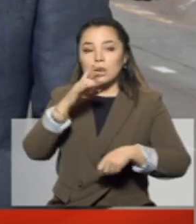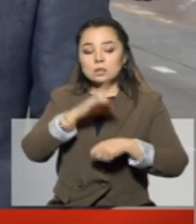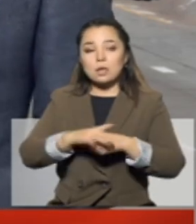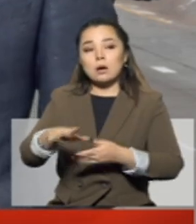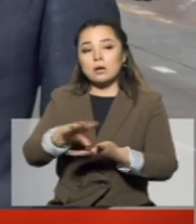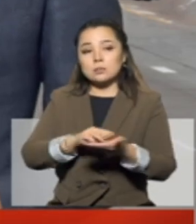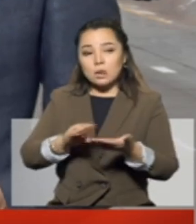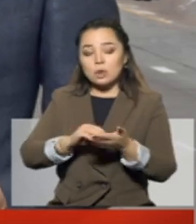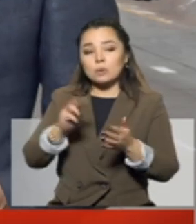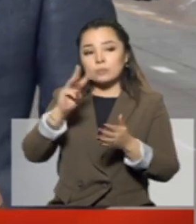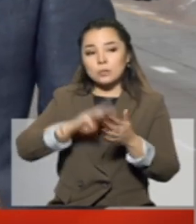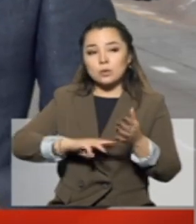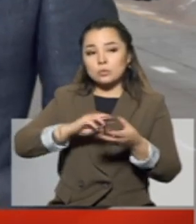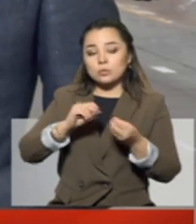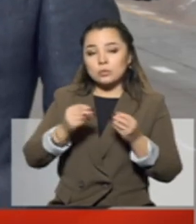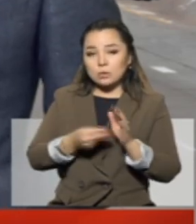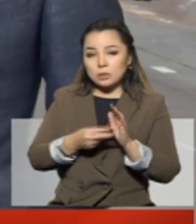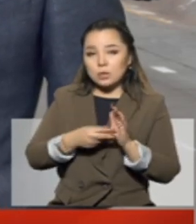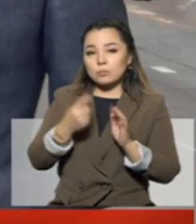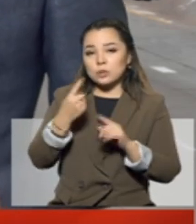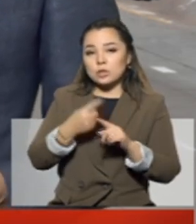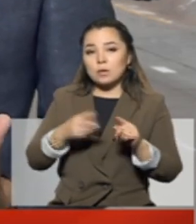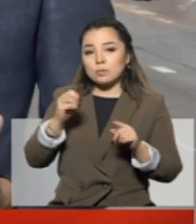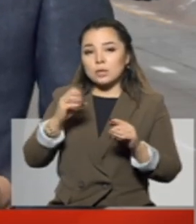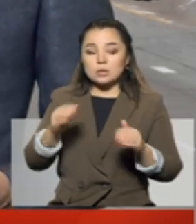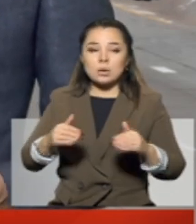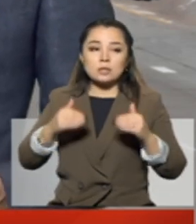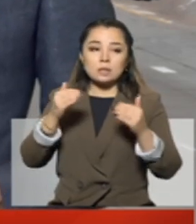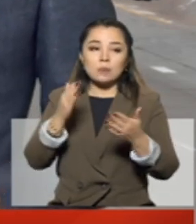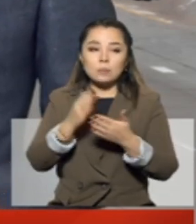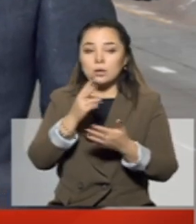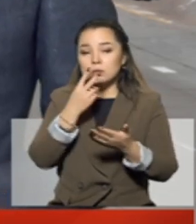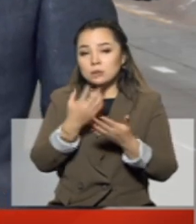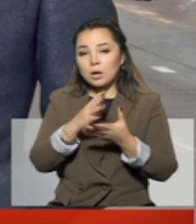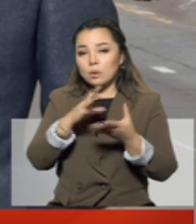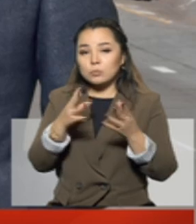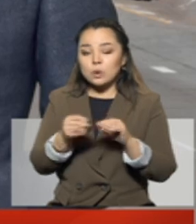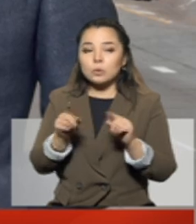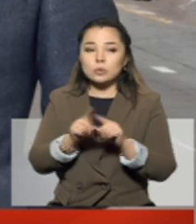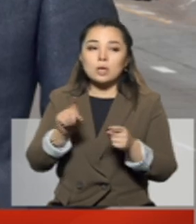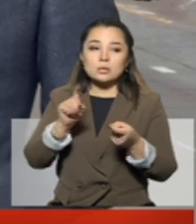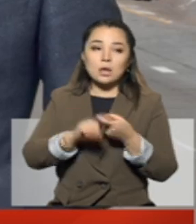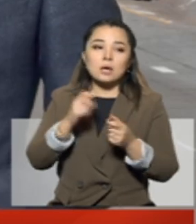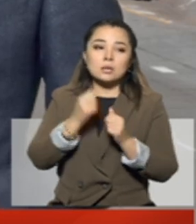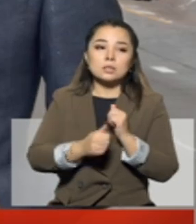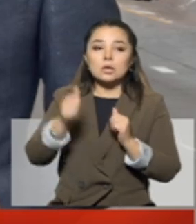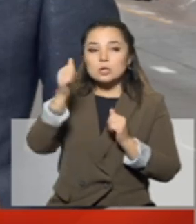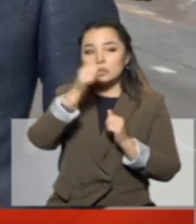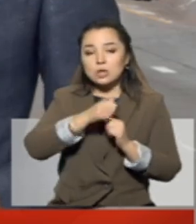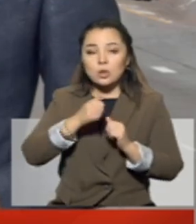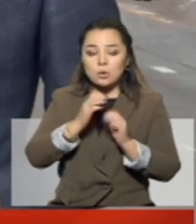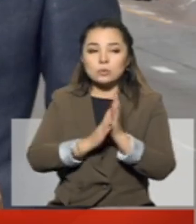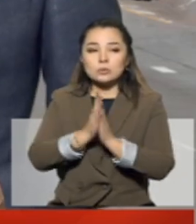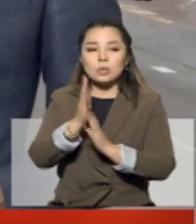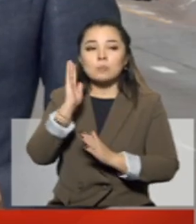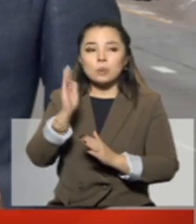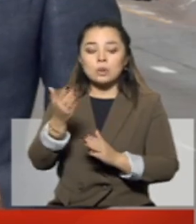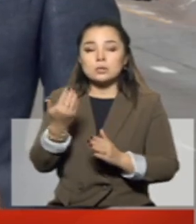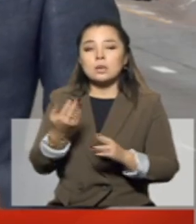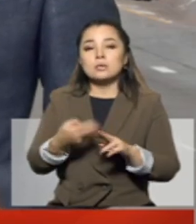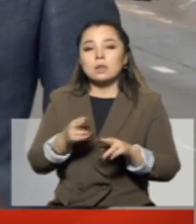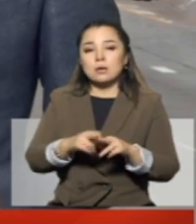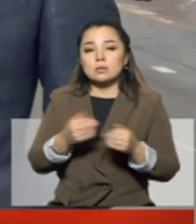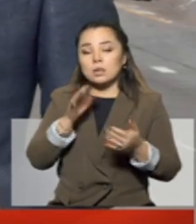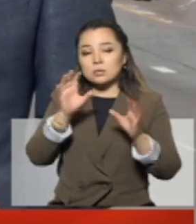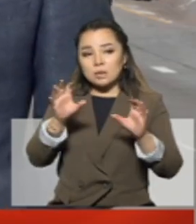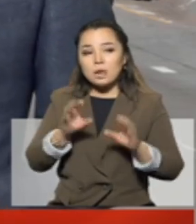қайталанса, айыппұл құны 1,5 есе өседі. Айлық есептік көрсеткіштің көлеміне қарай жыл сайын мөлшерді өсіп отырады. Айтпақша,